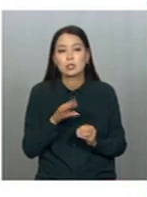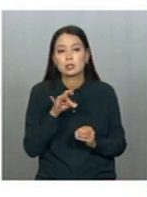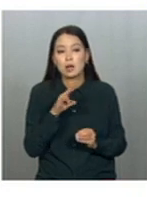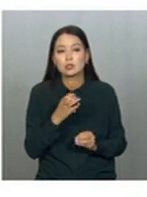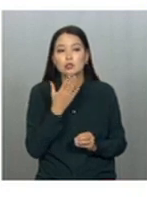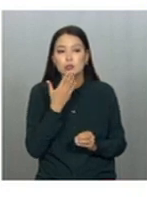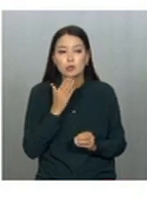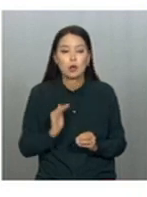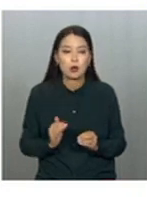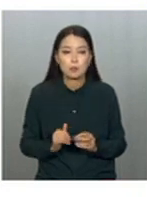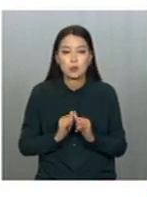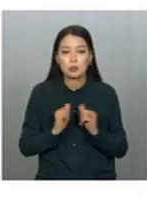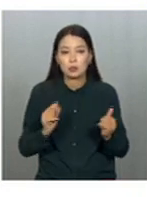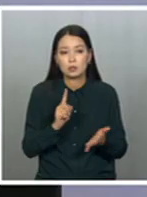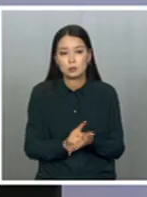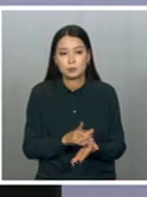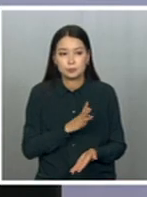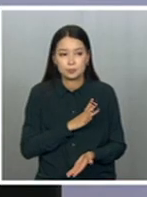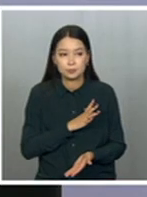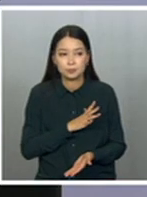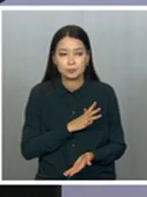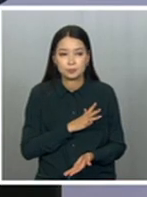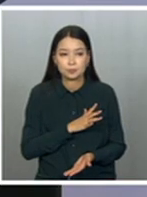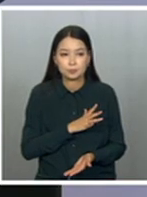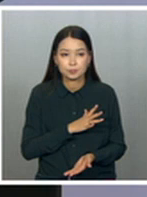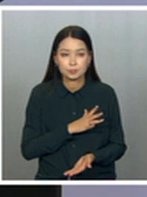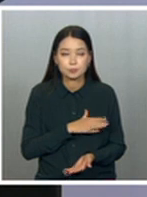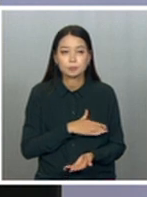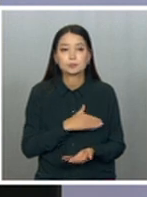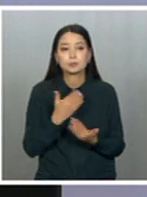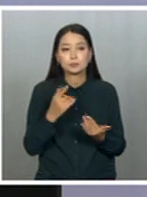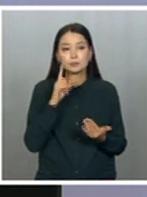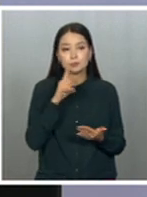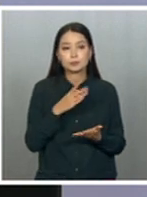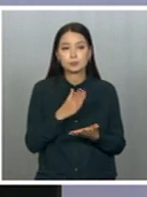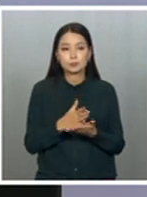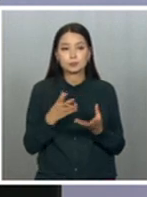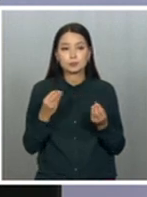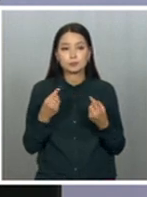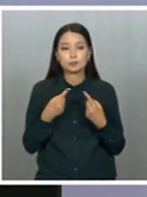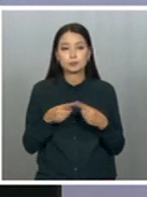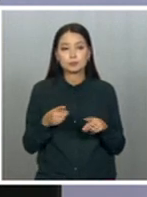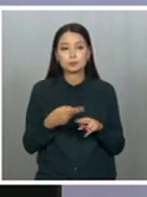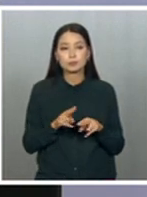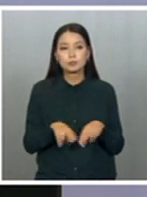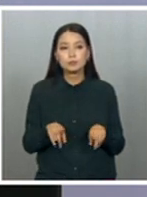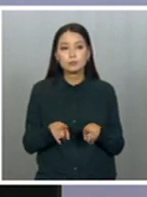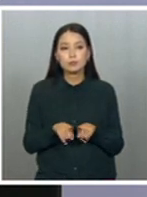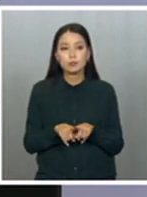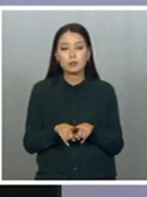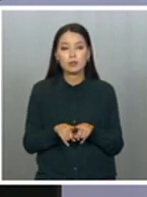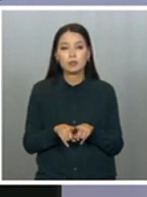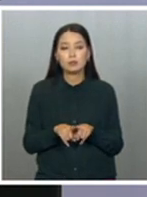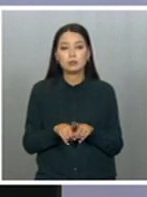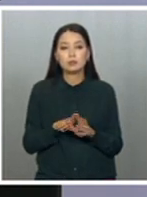компанияны тарту қажет деді. Мақсат меже белгіленді. Бірақ тағы бір осы тұста толықтыра кететін тұстардың